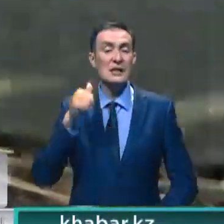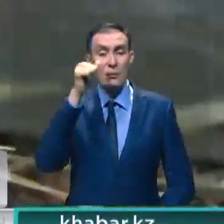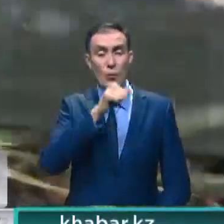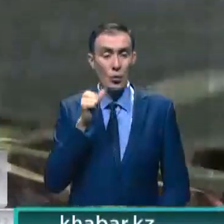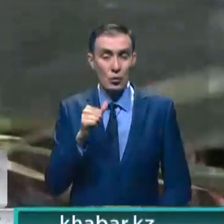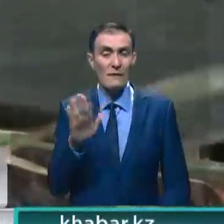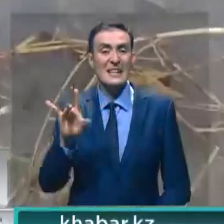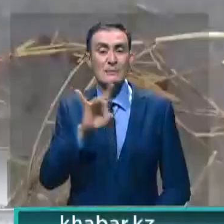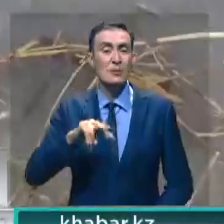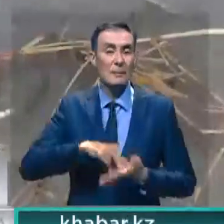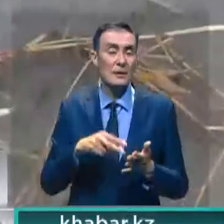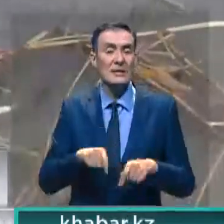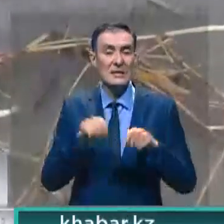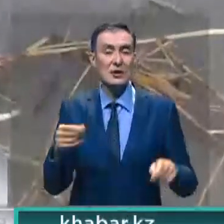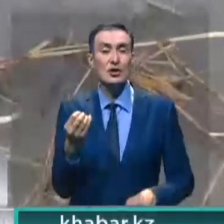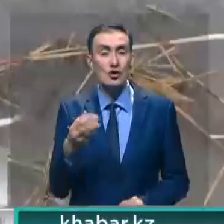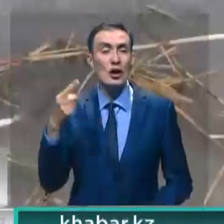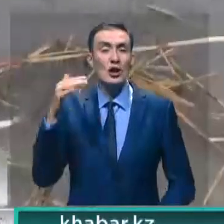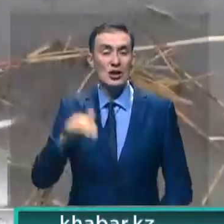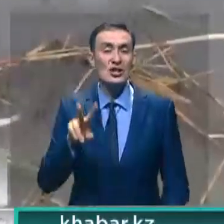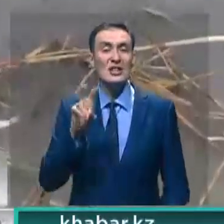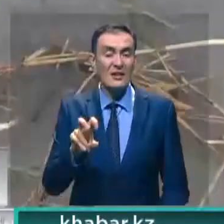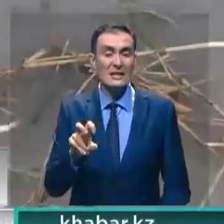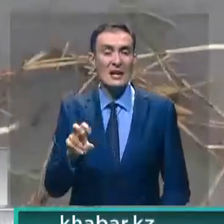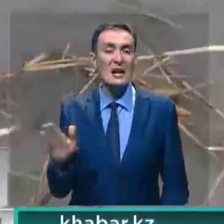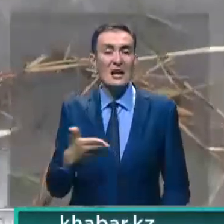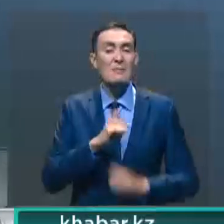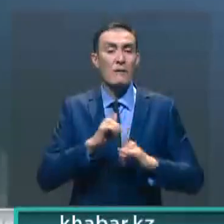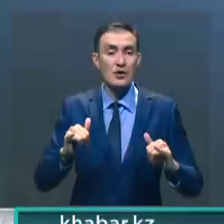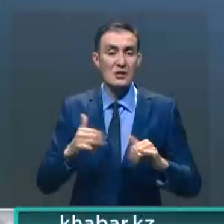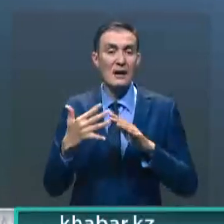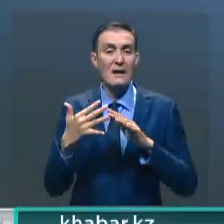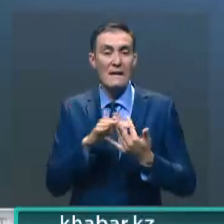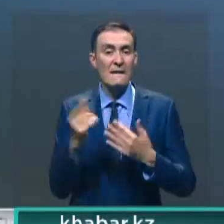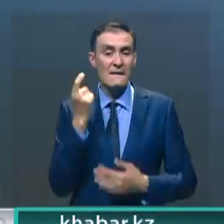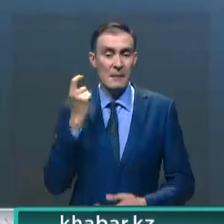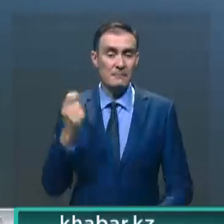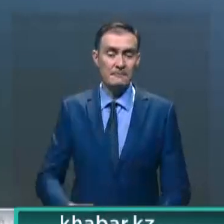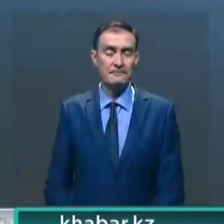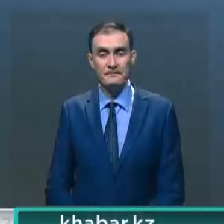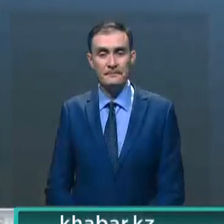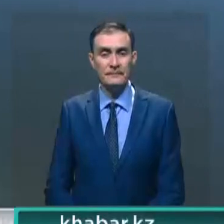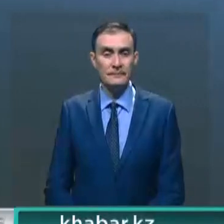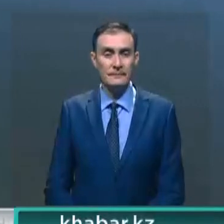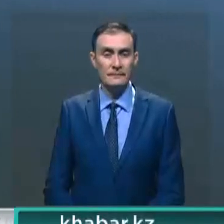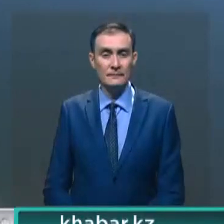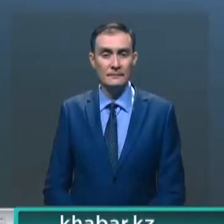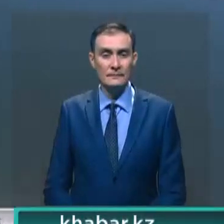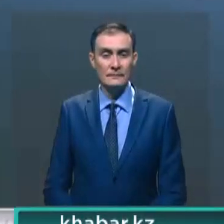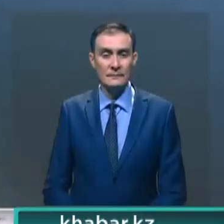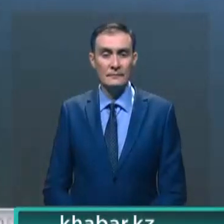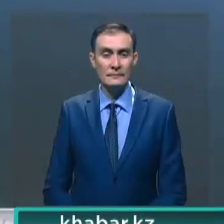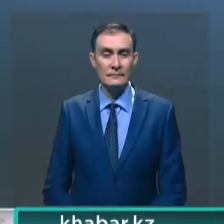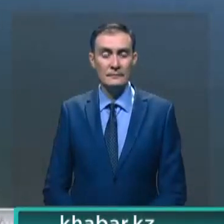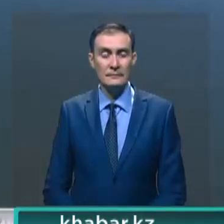2030 году в республике планируют создать еще 1200 рыбоводческих ферм. Вячеслав Петлугин и Дмитрий Пыхтин. Восточно-Казахстанская